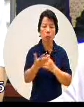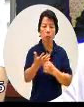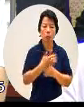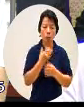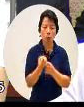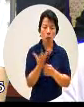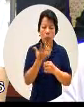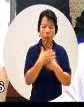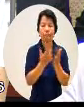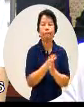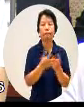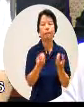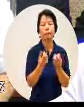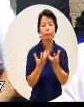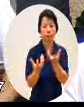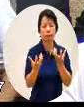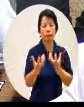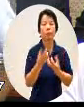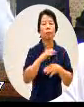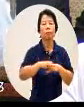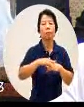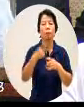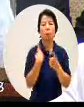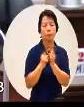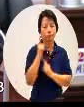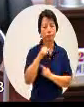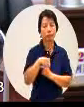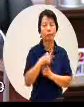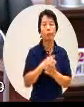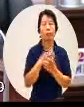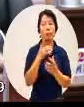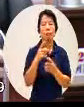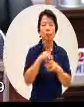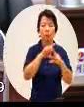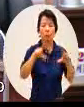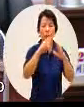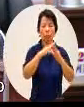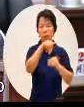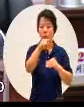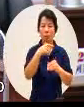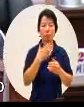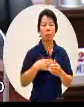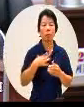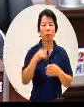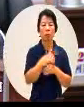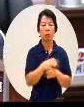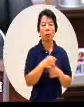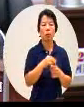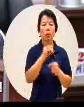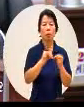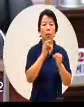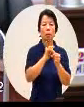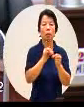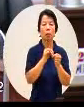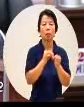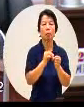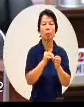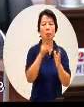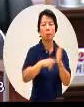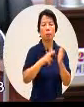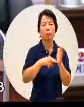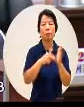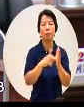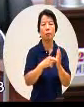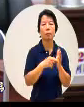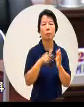對所以對差別就是這樣所以大家都聽得懂所以我用我用100年為例100年為例100